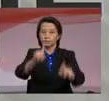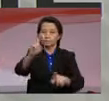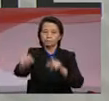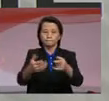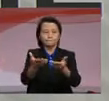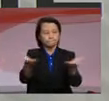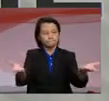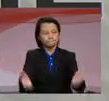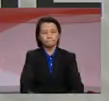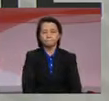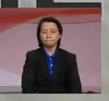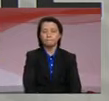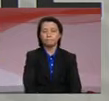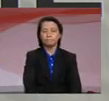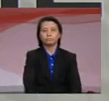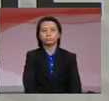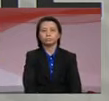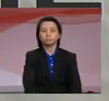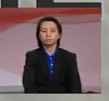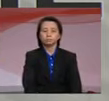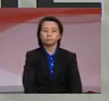Dipersilakan.